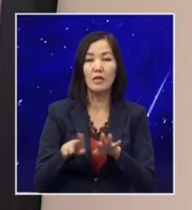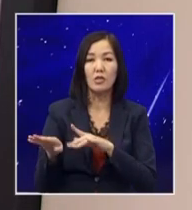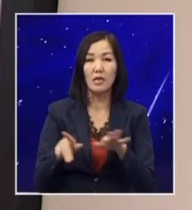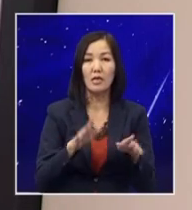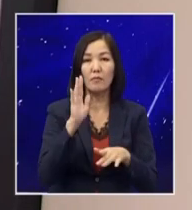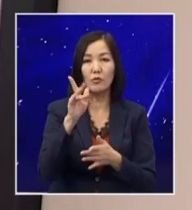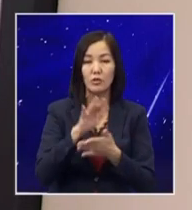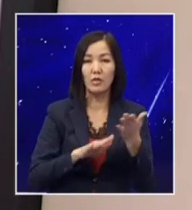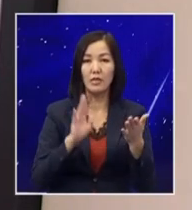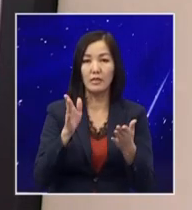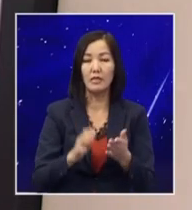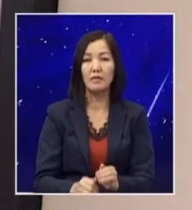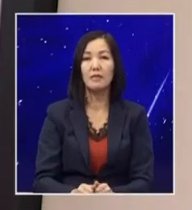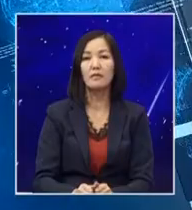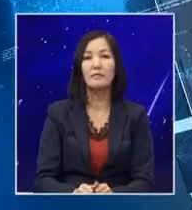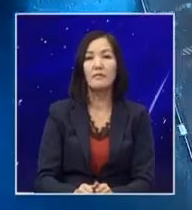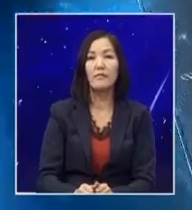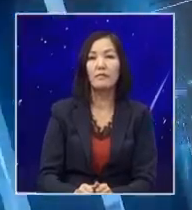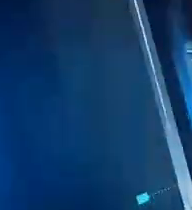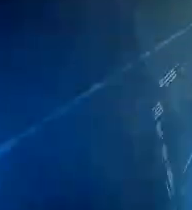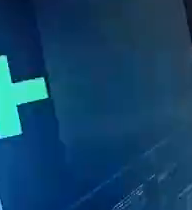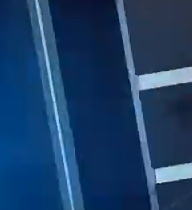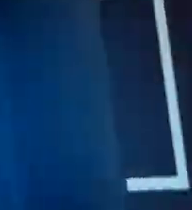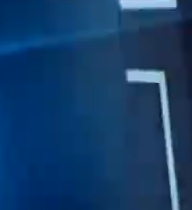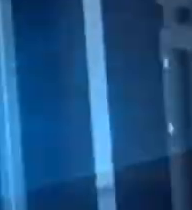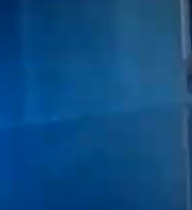де жалғасын табады. Жарқын Нұрланұлы, Абзал Нүсепов,